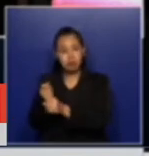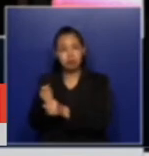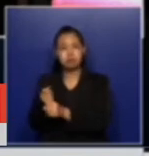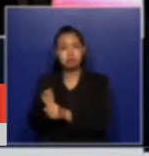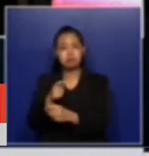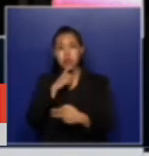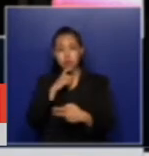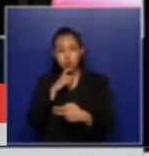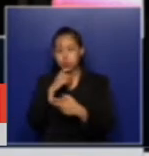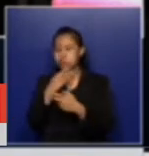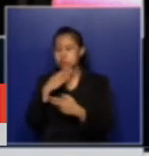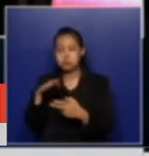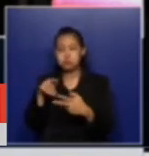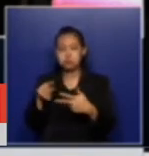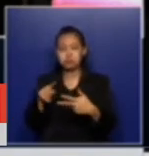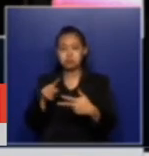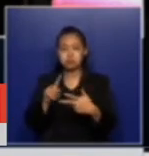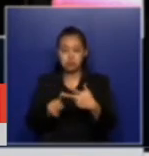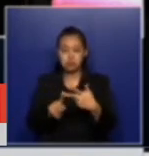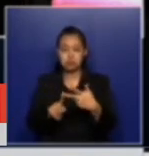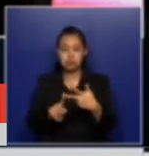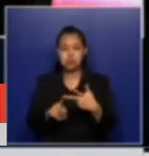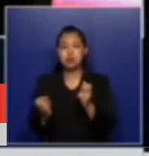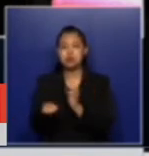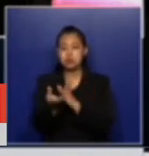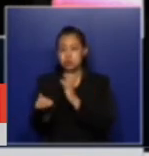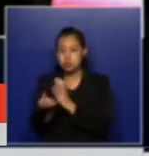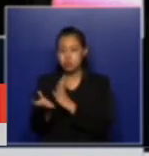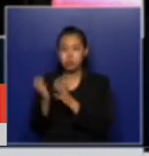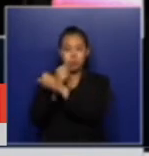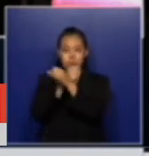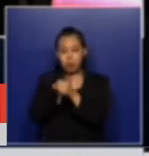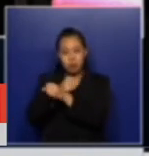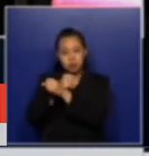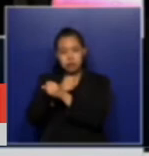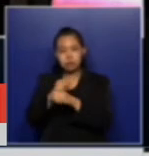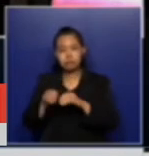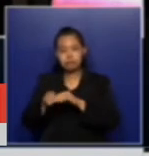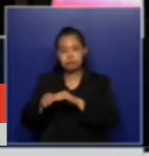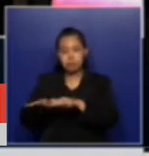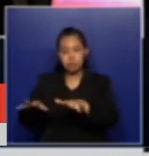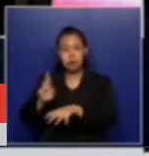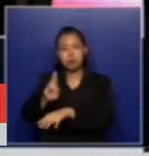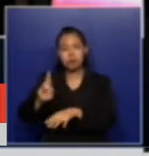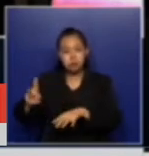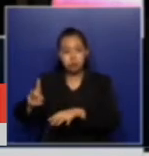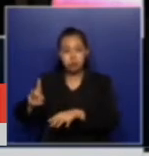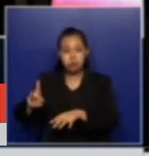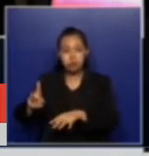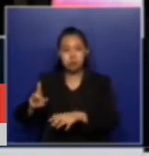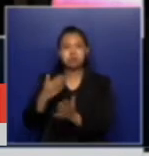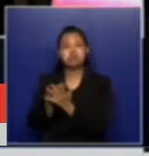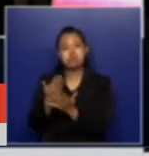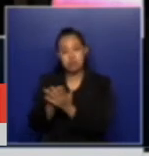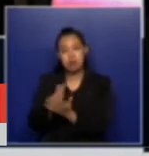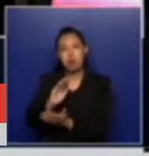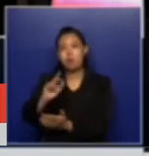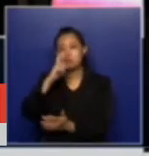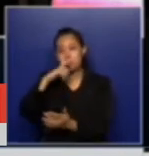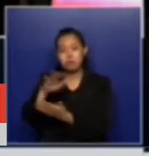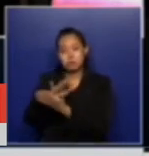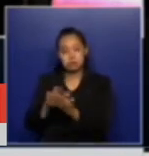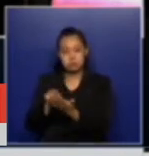3. ต้องป้องกันผลกระทบจากการลามไปถึงระบบการเงินของประเทศน